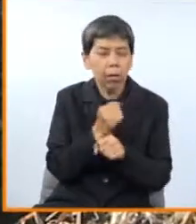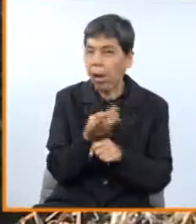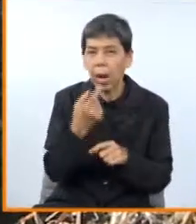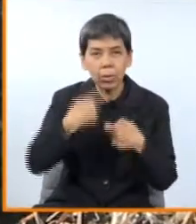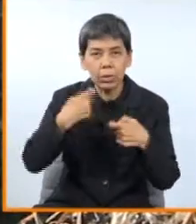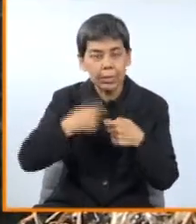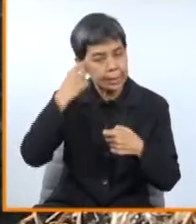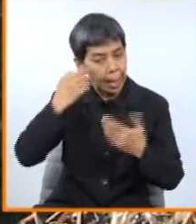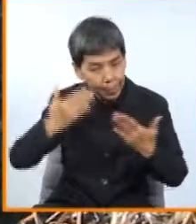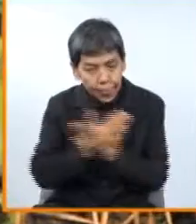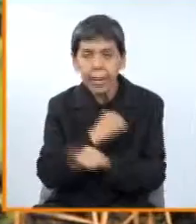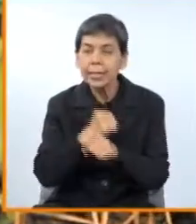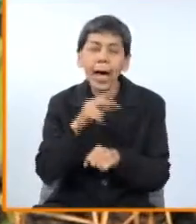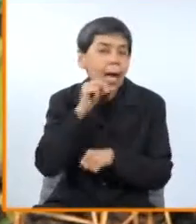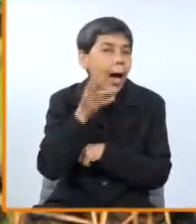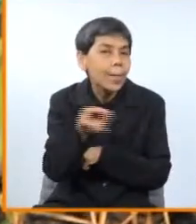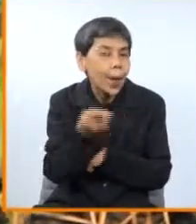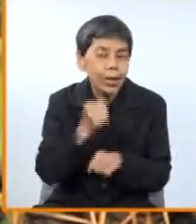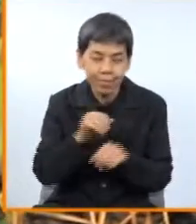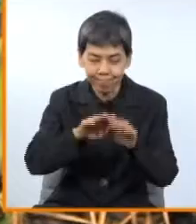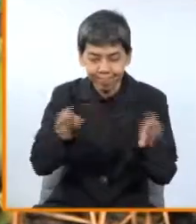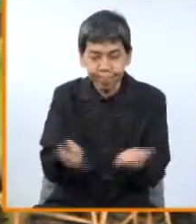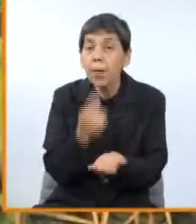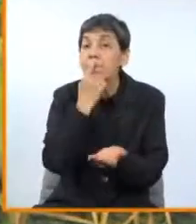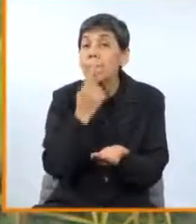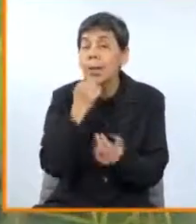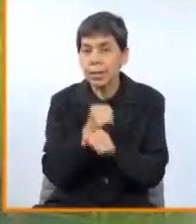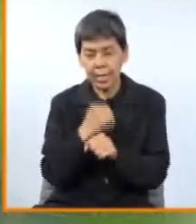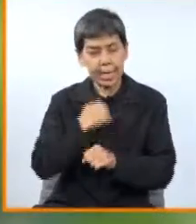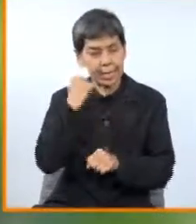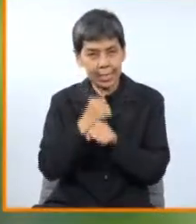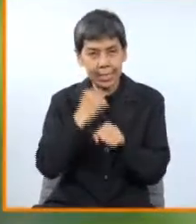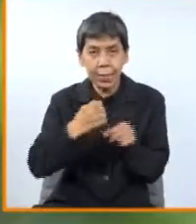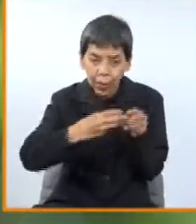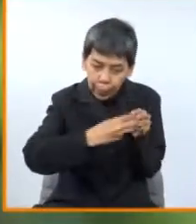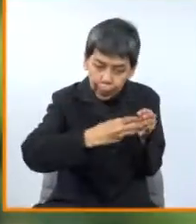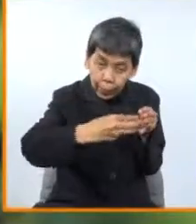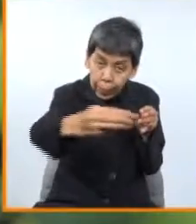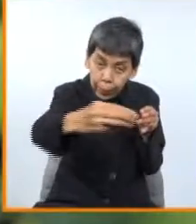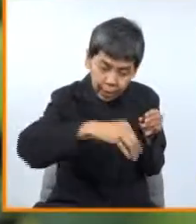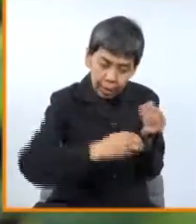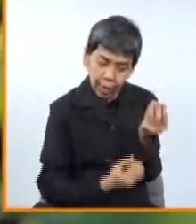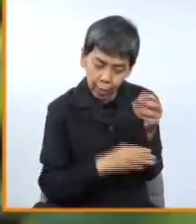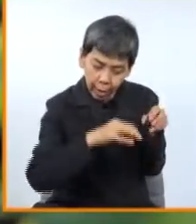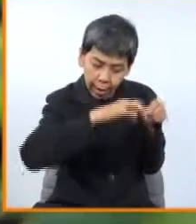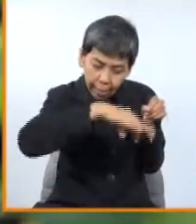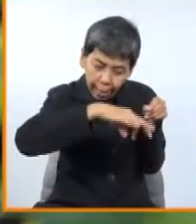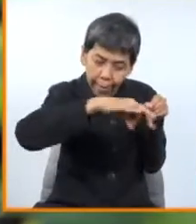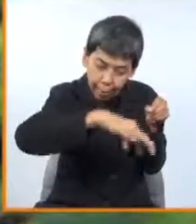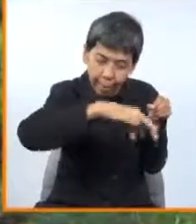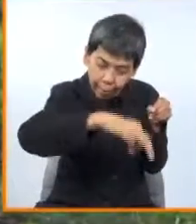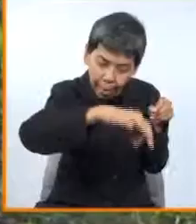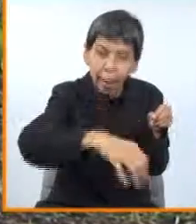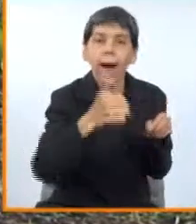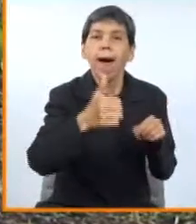าวจึงหันมาปลูกพืชที่ใช้น้ำน้อยอย่างเช่นแตงโมโดยวางระบบน้ำหยดที่ต้นโดยตรงทำให้ประหยัดน้